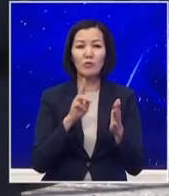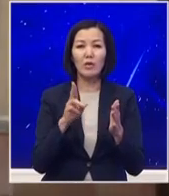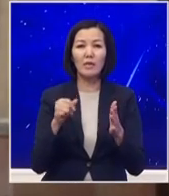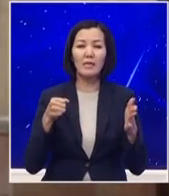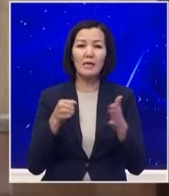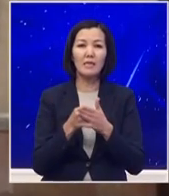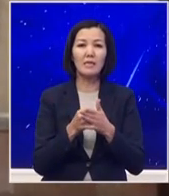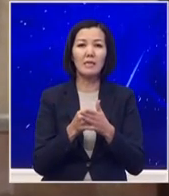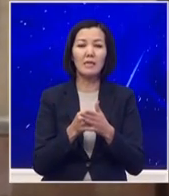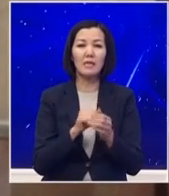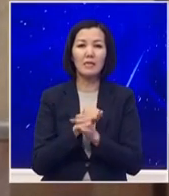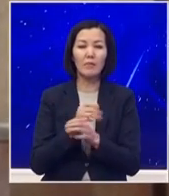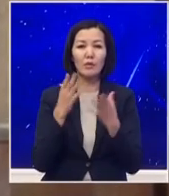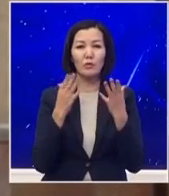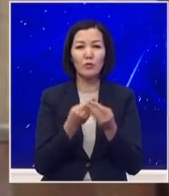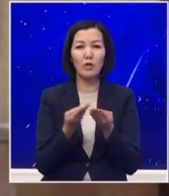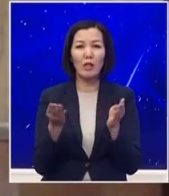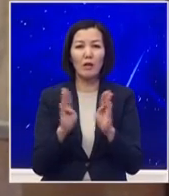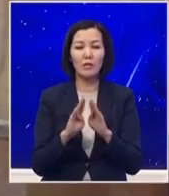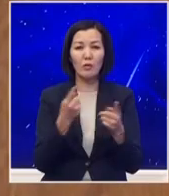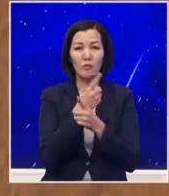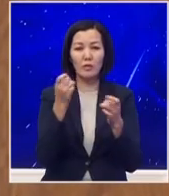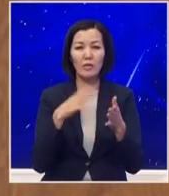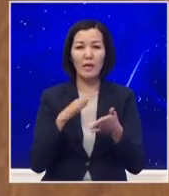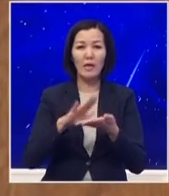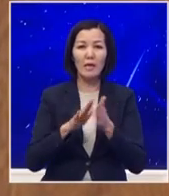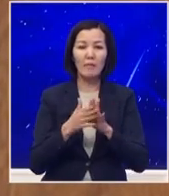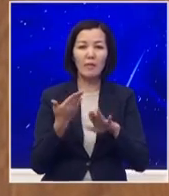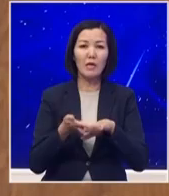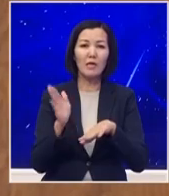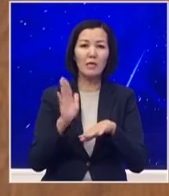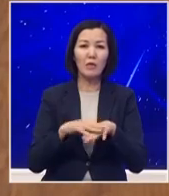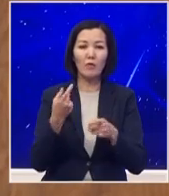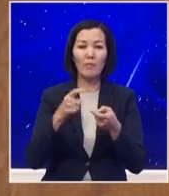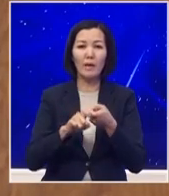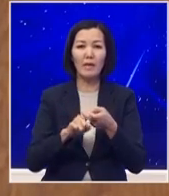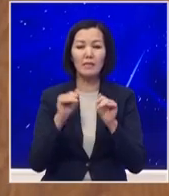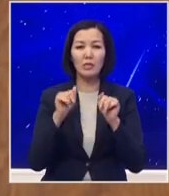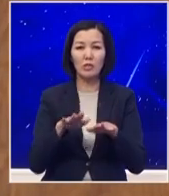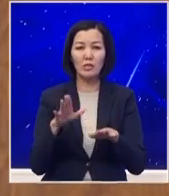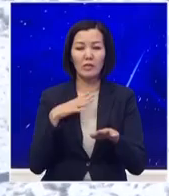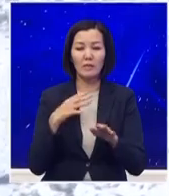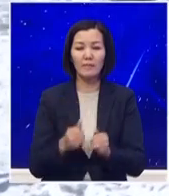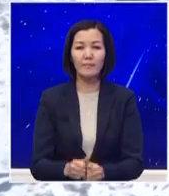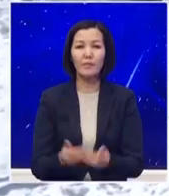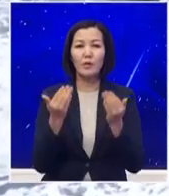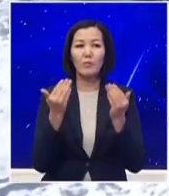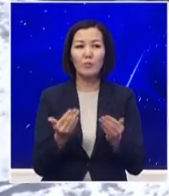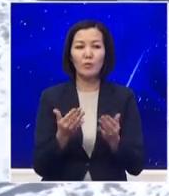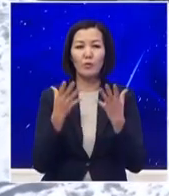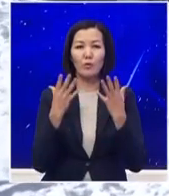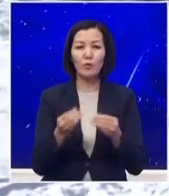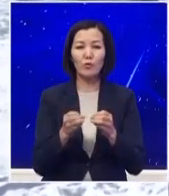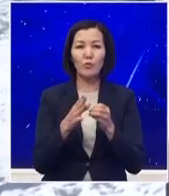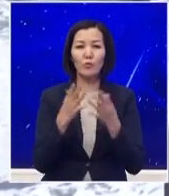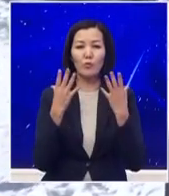күндеріне локдаун жарияланды. Бұл Талдықорғанда эпид ахуалдың нашарлауына байланысты қабылданған мәжбүрлі шешім. Бүгінгі күнде 14 күн